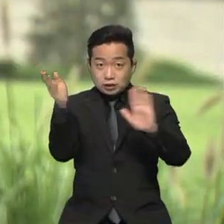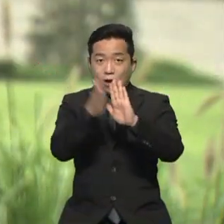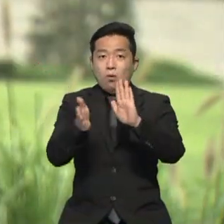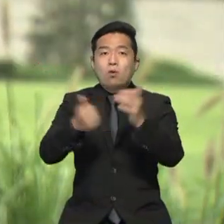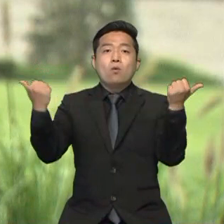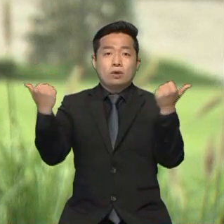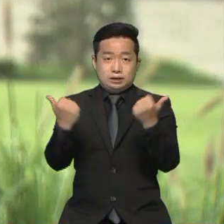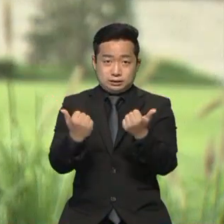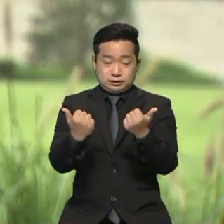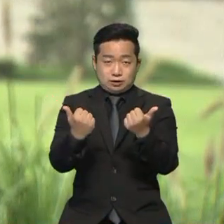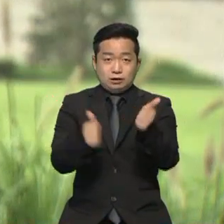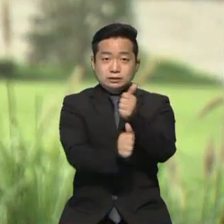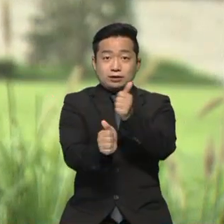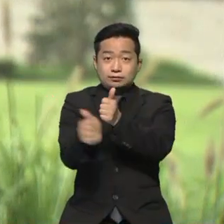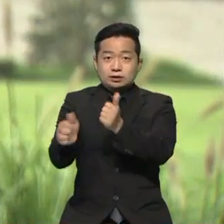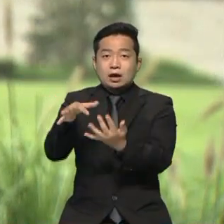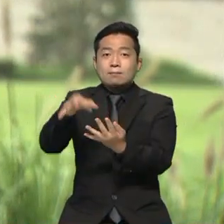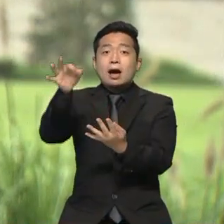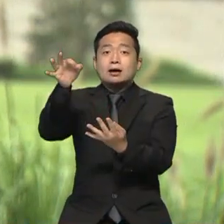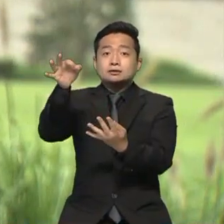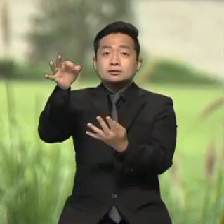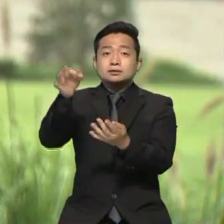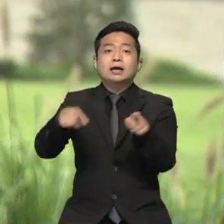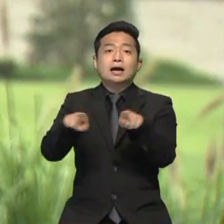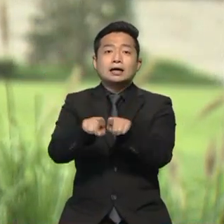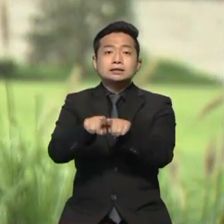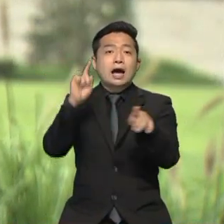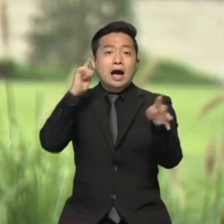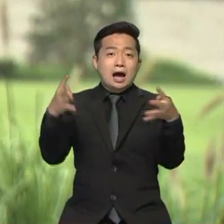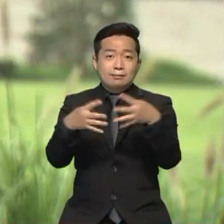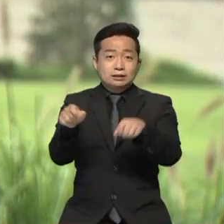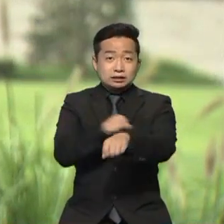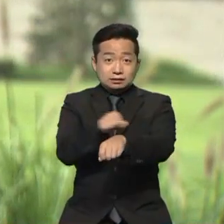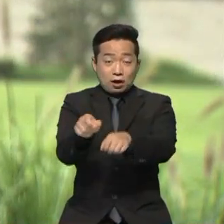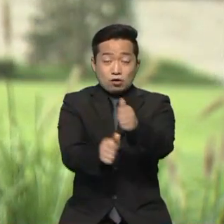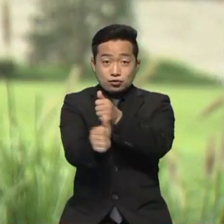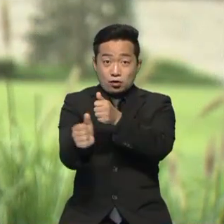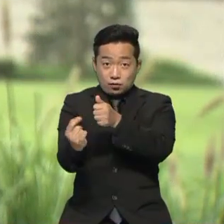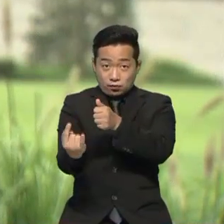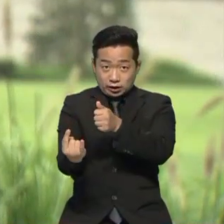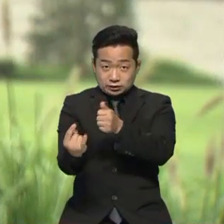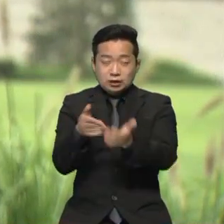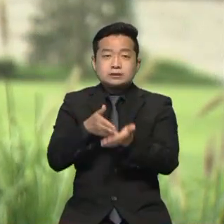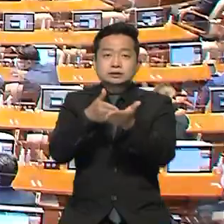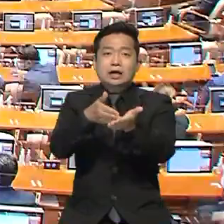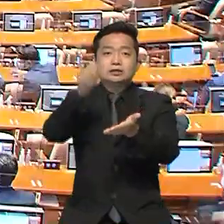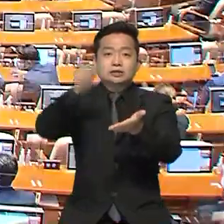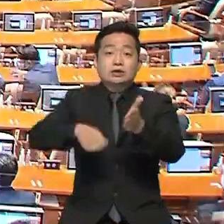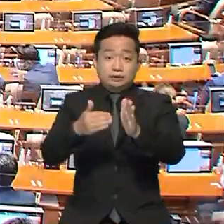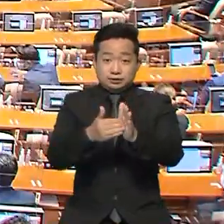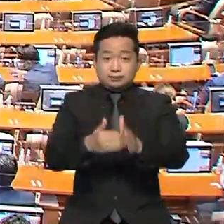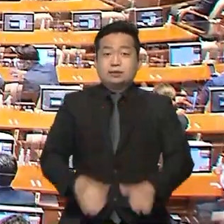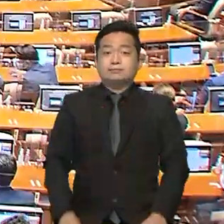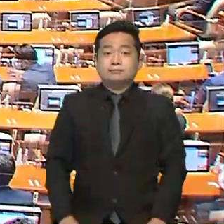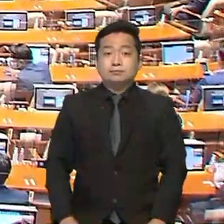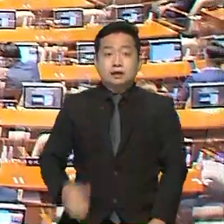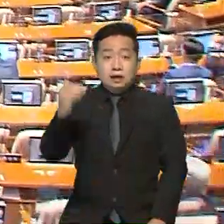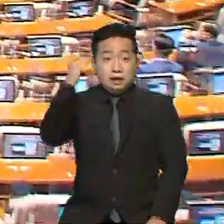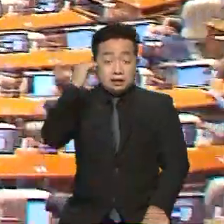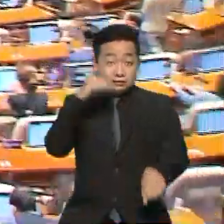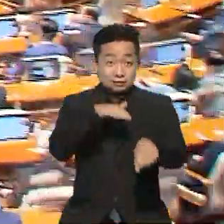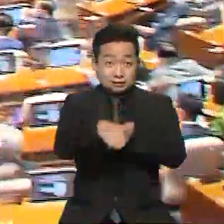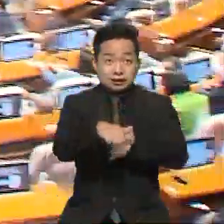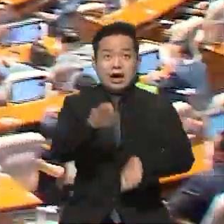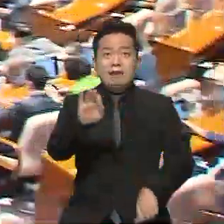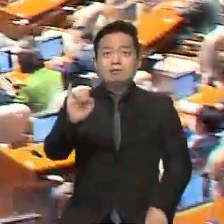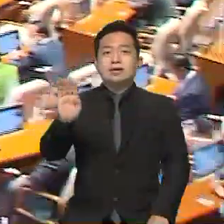열고 상임위원장을 선출하면서 함께 합의한 특별위원회 구성도 상정에 처리했습니다. 한국판 FBI 설치